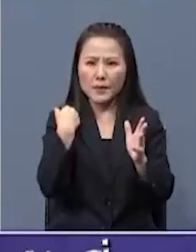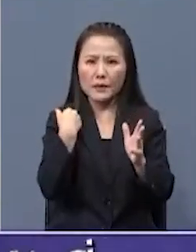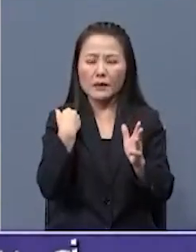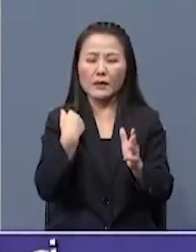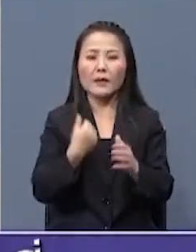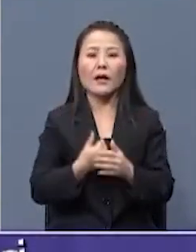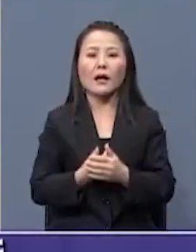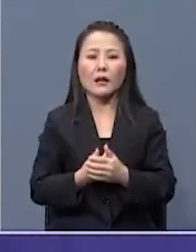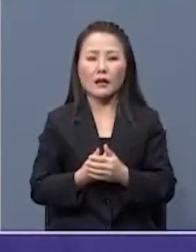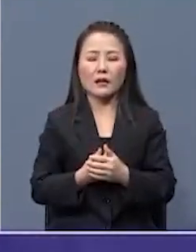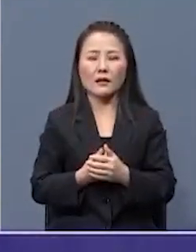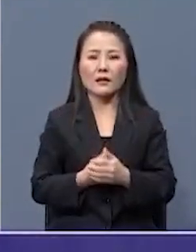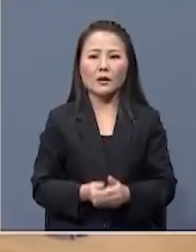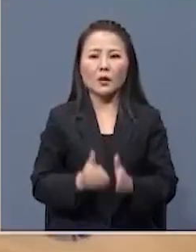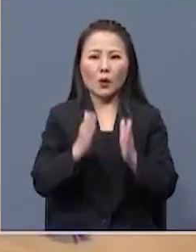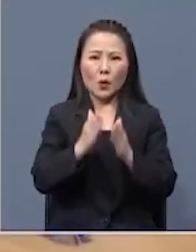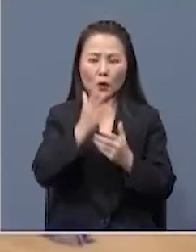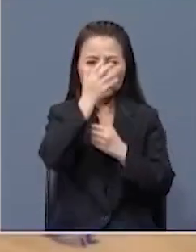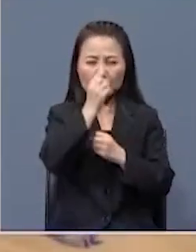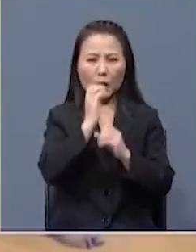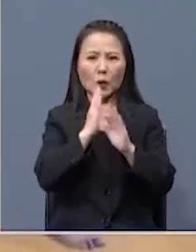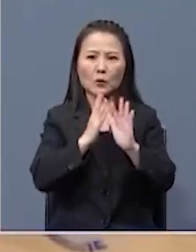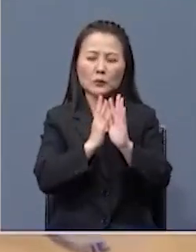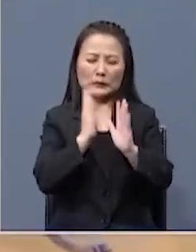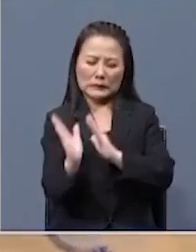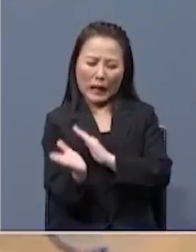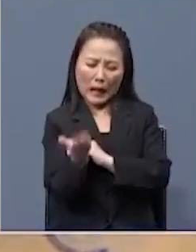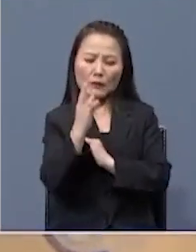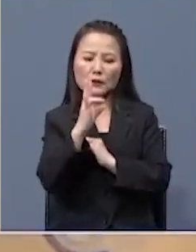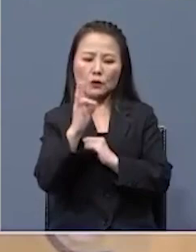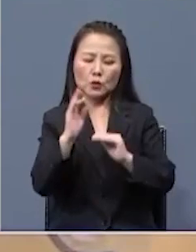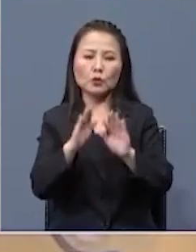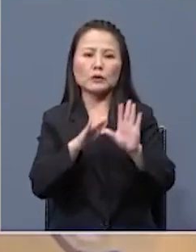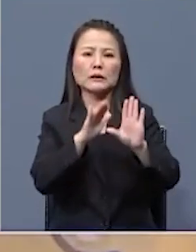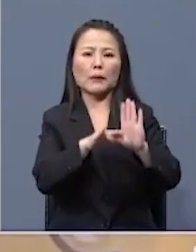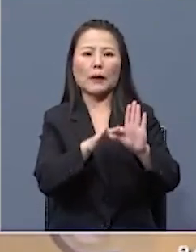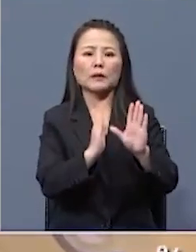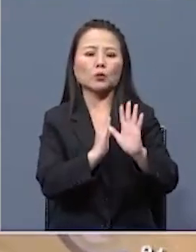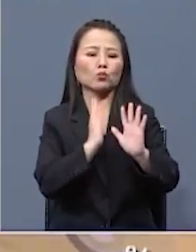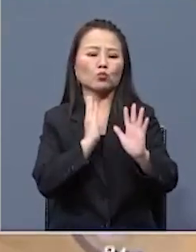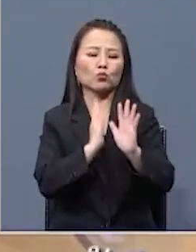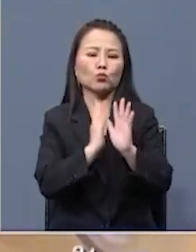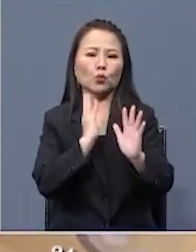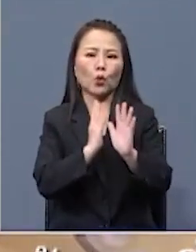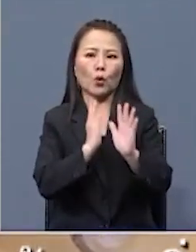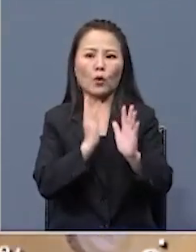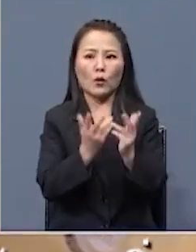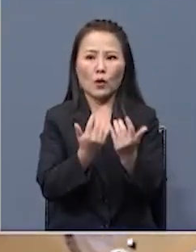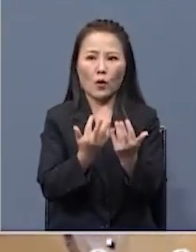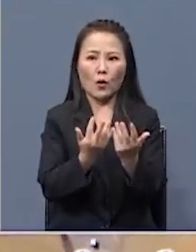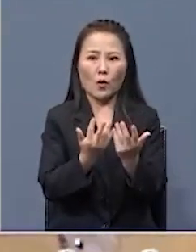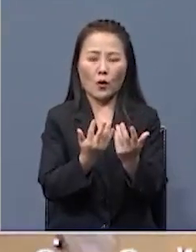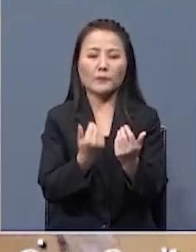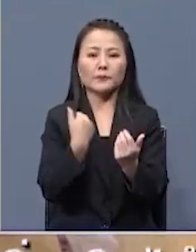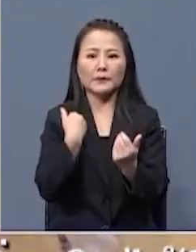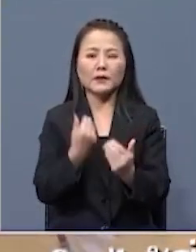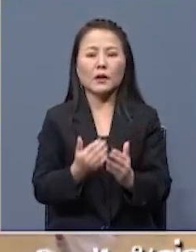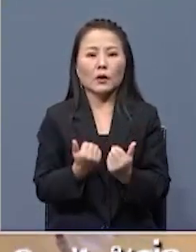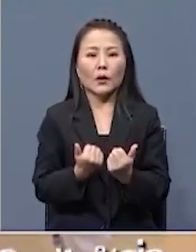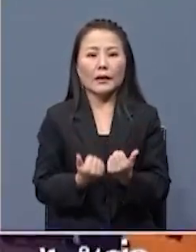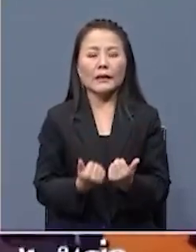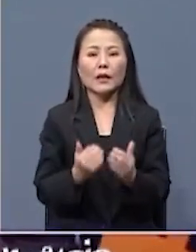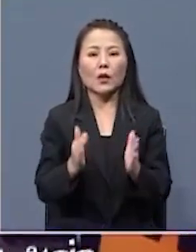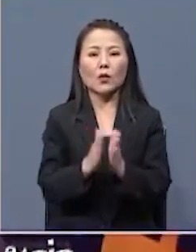ไม่น่าแล้วฮะ คนเขาถึงไปต่อแถวกันตั้งแต่เช้าก่อนที่จะเปิดที่อำเภออีกนะครับท่านผู้ชมยอดปัจจุบัน